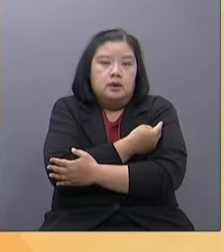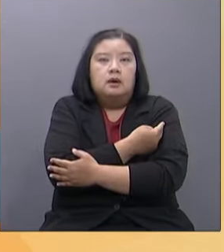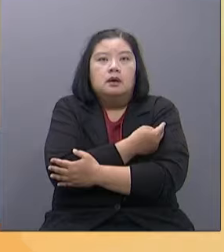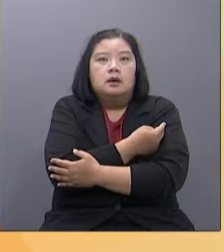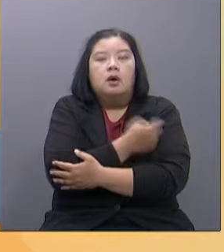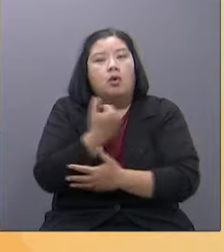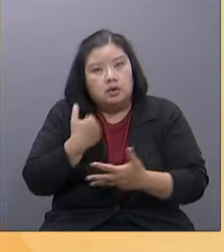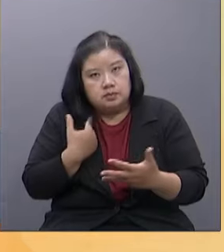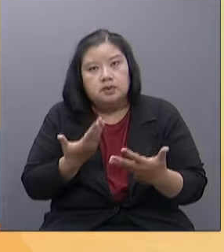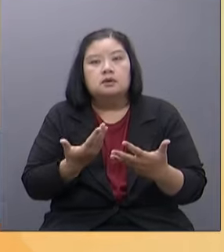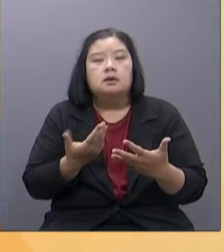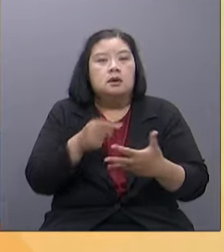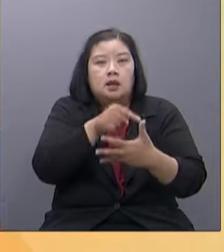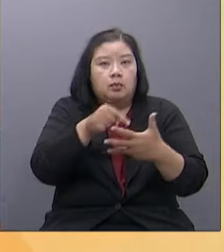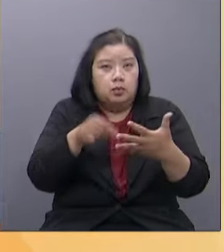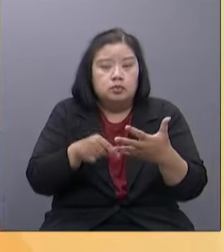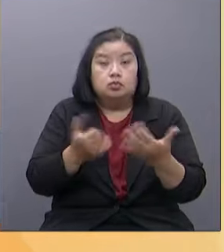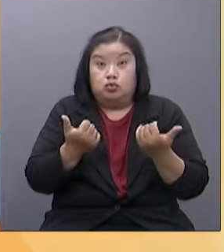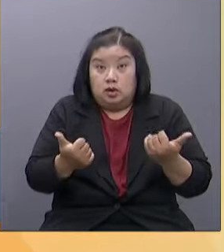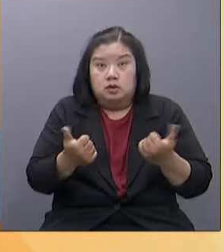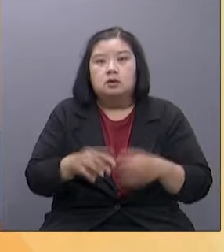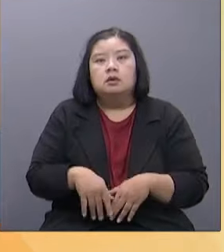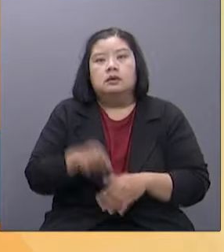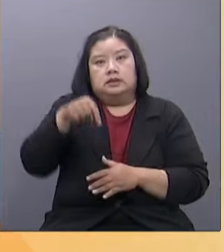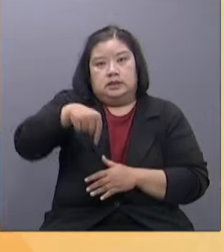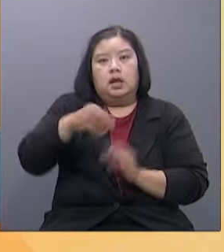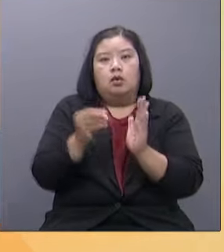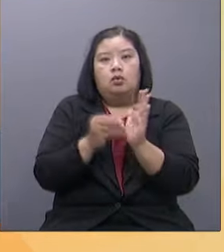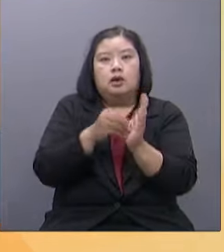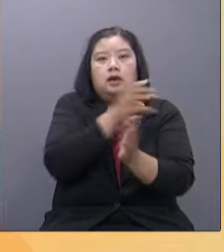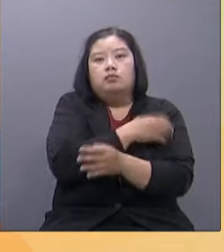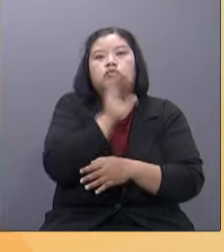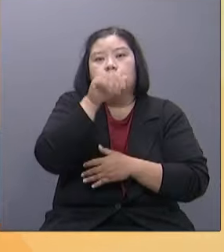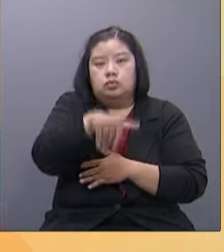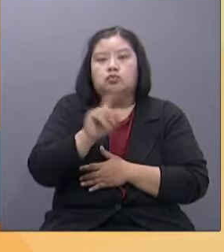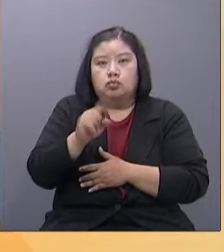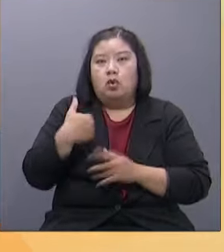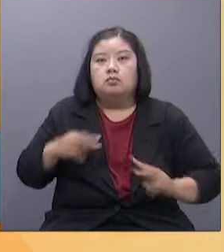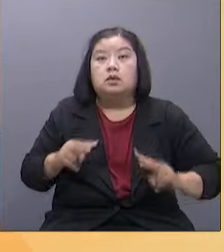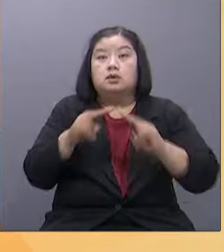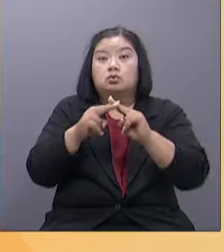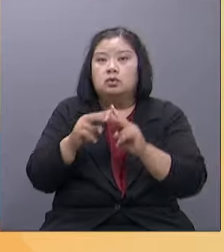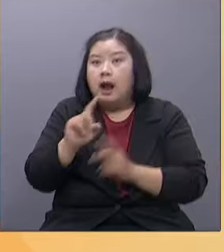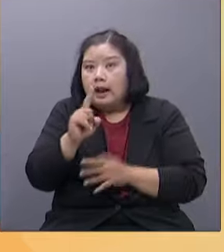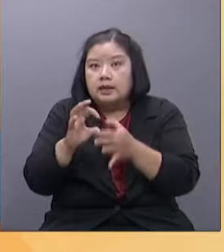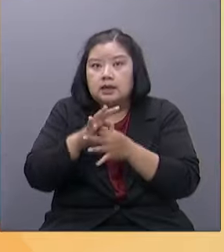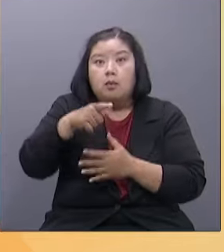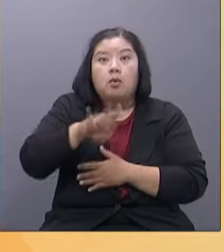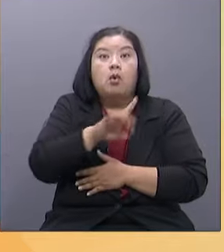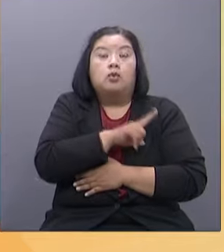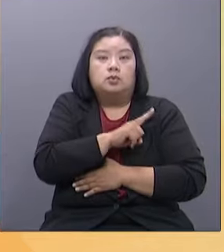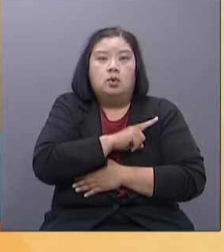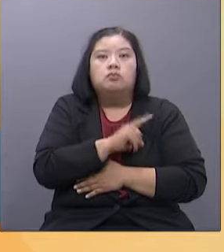กระรวงสาธารสุขเพราะฉะนั้นเนี่ยมันก็เลยตอนนี้เนี่ยกรุงเทพมหานครเนี่ยต้องดึงทุกกระทรวงที่ถือพรบเนี่ยเข้ามารวบกันแล้ว